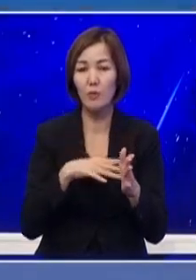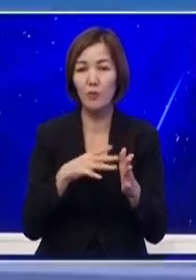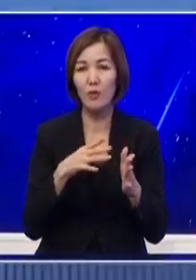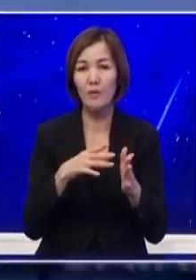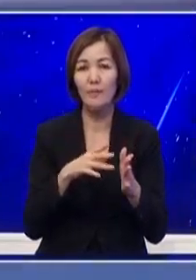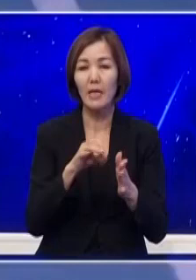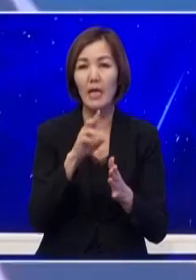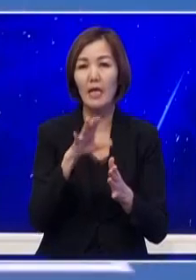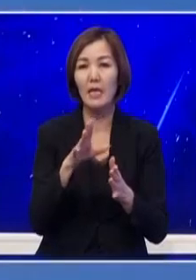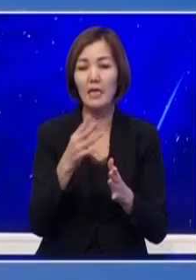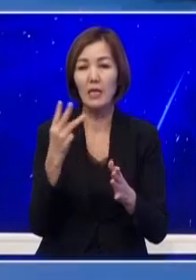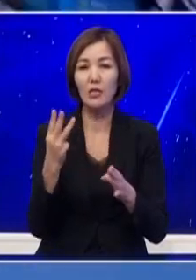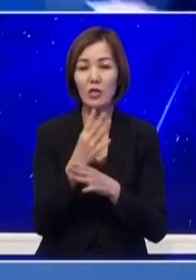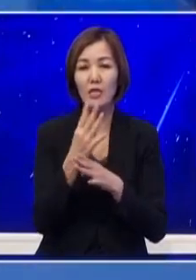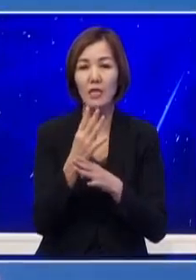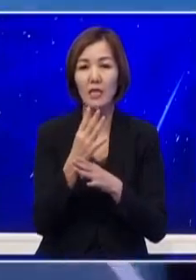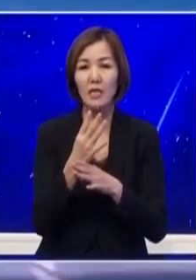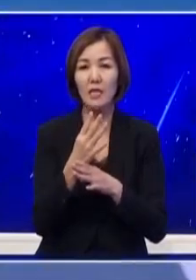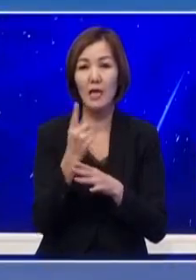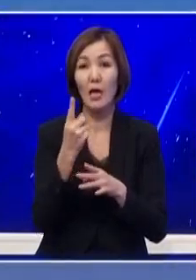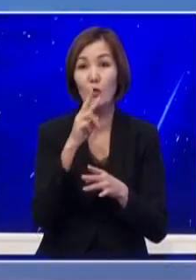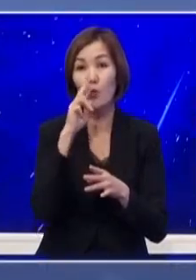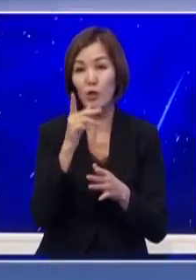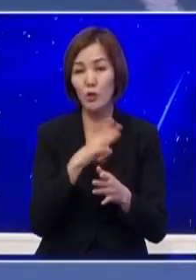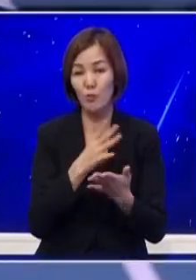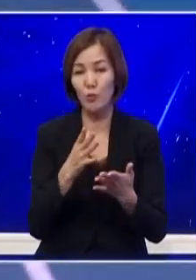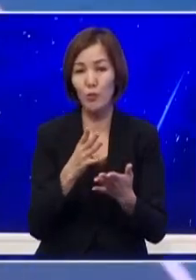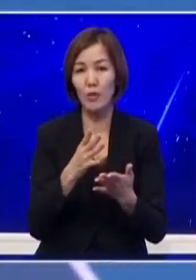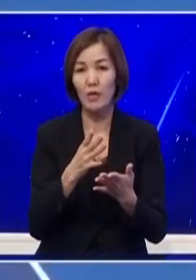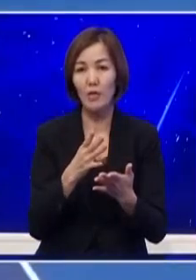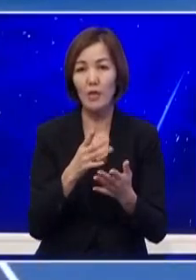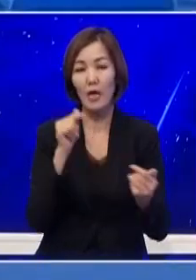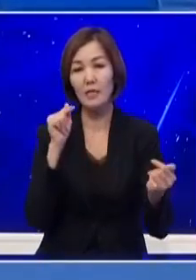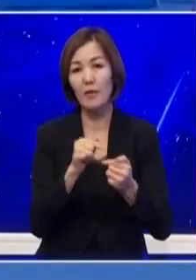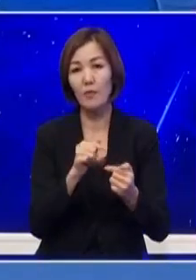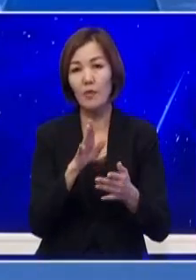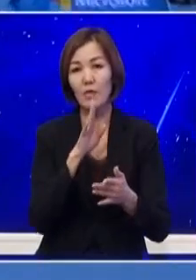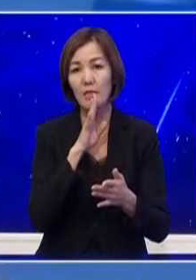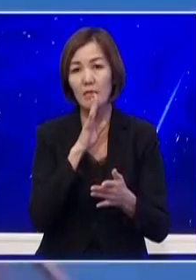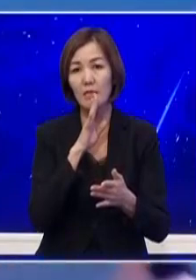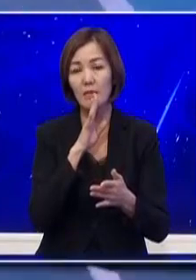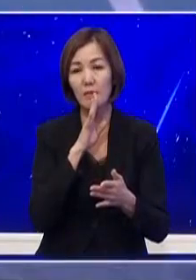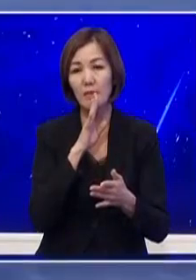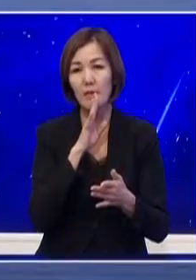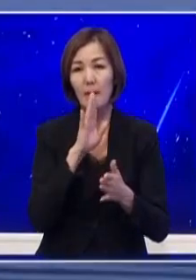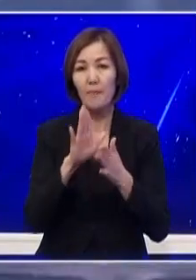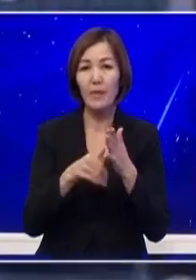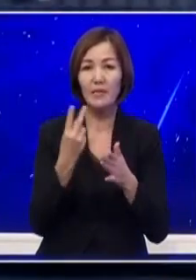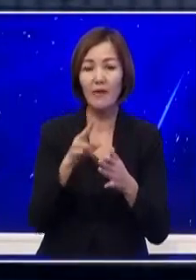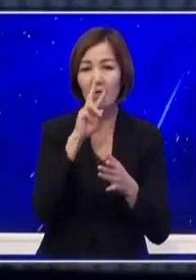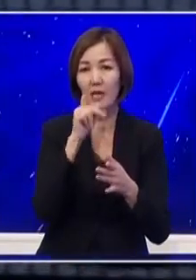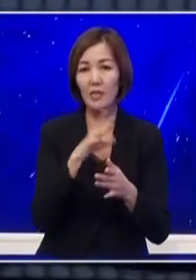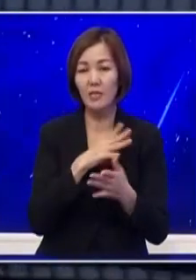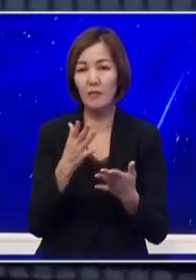ходе Елена сделала 4 эйса и допустила 1 двойную ошибку. Ее соперница отыграла без двойных ошибок, выполнив при